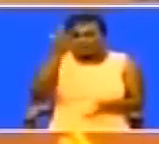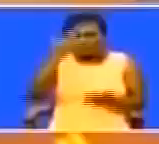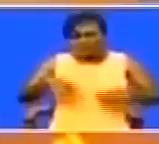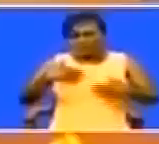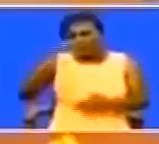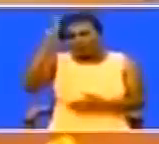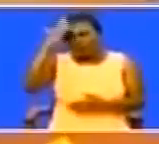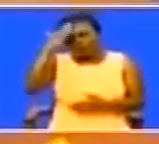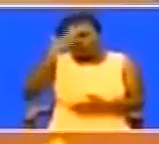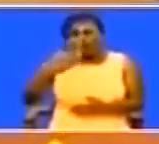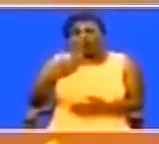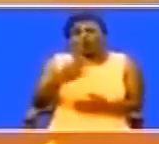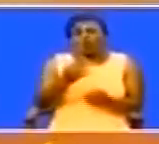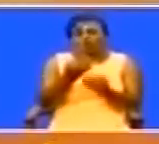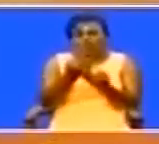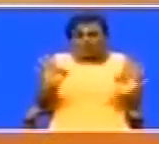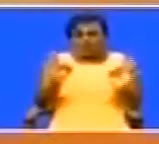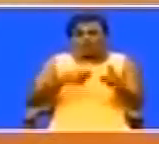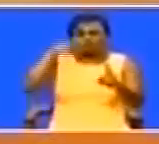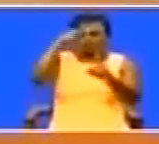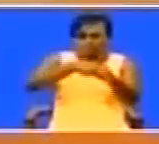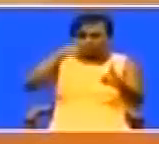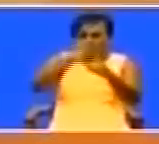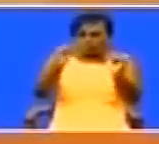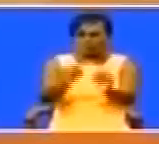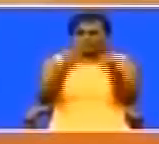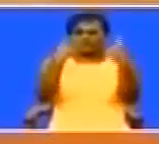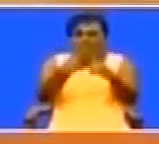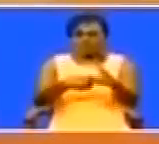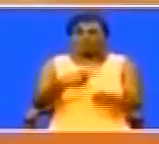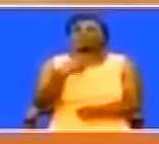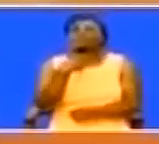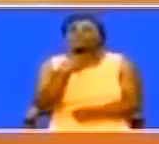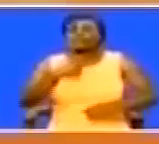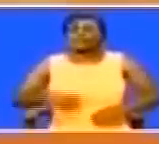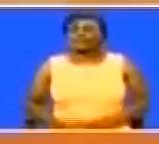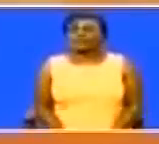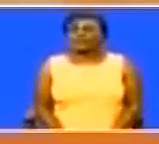kufahamu juhudi za wapiganaji wa uhuru za kuweza kulikomboa taifa letu la Kenya.